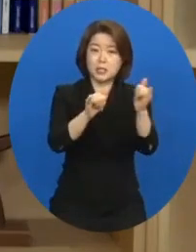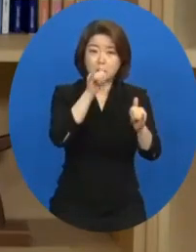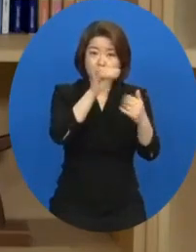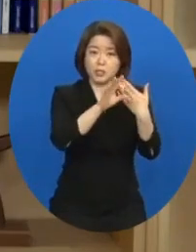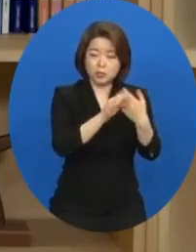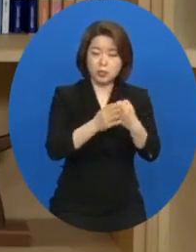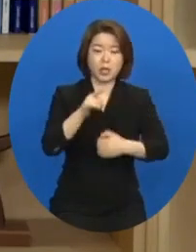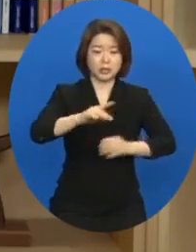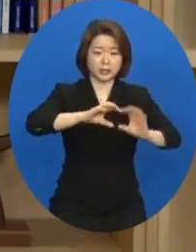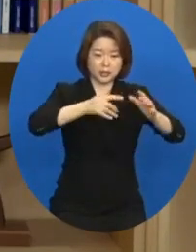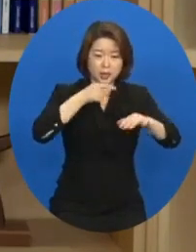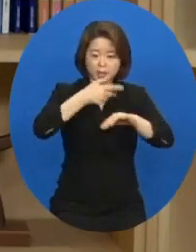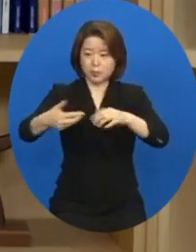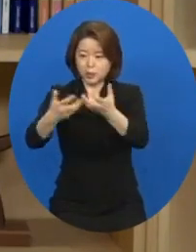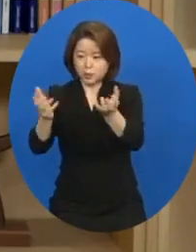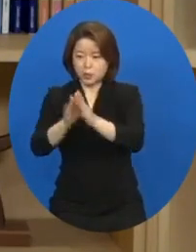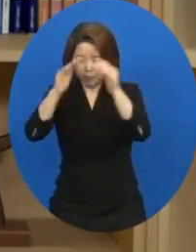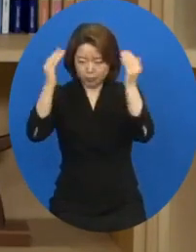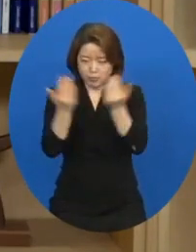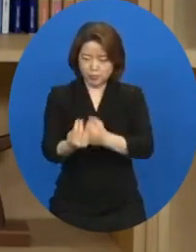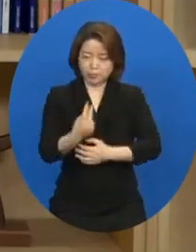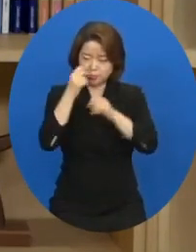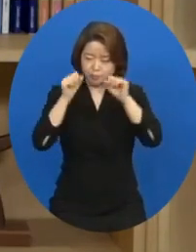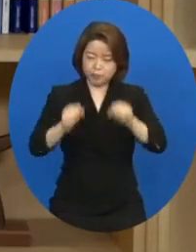그 나라와 민족이 삽니다